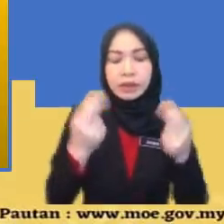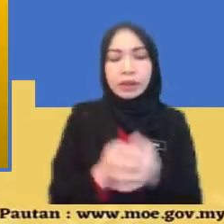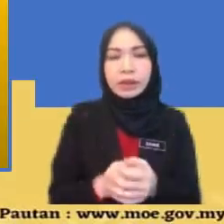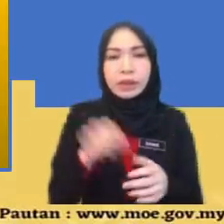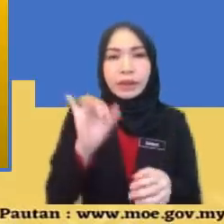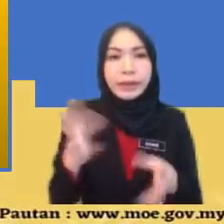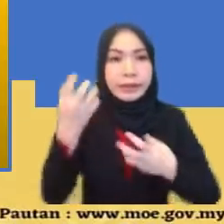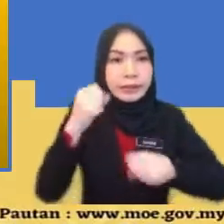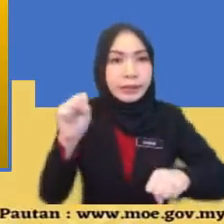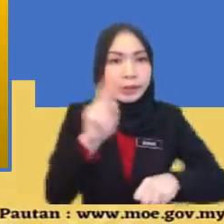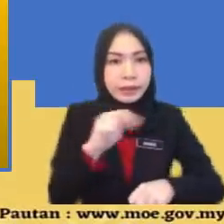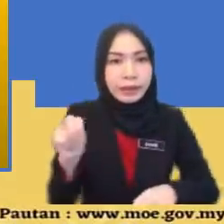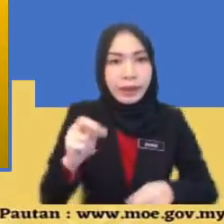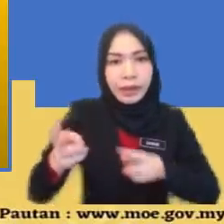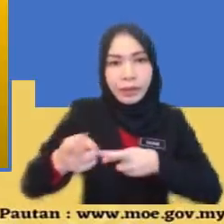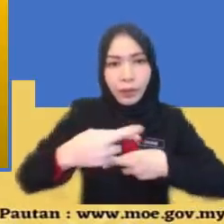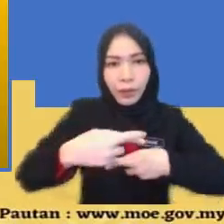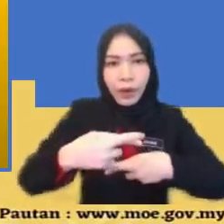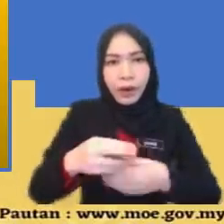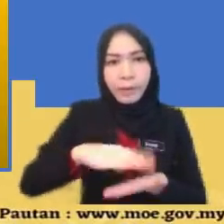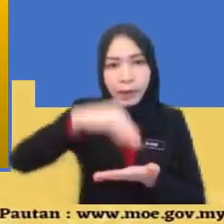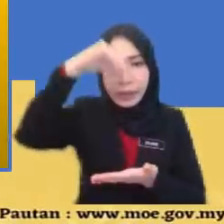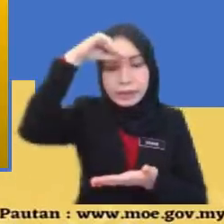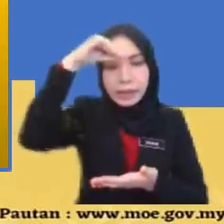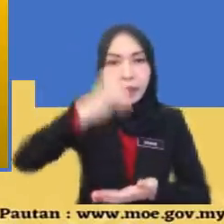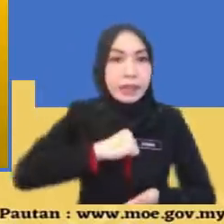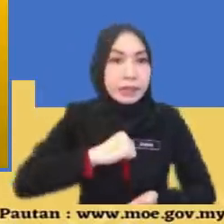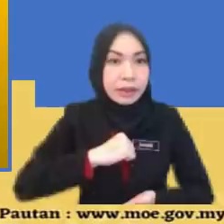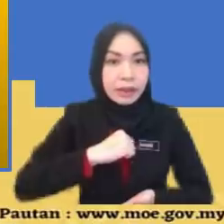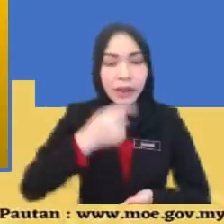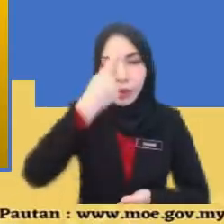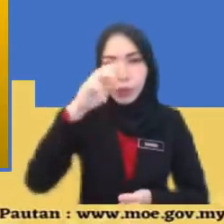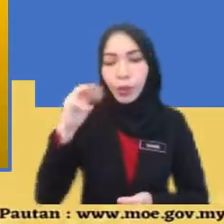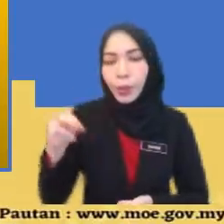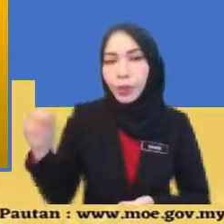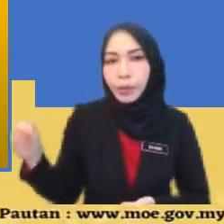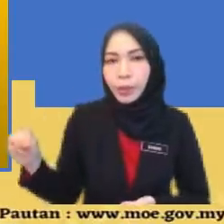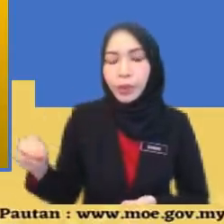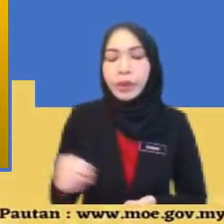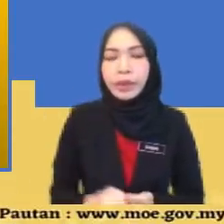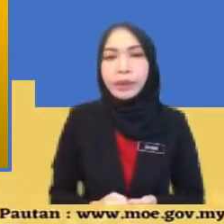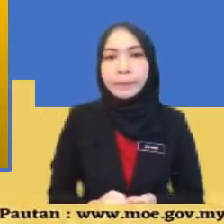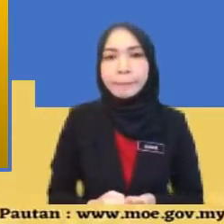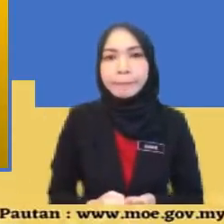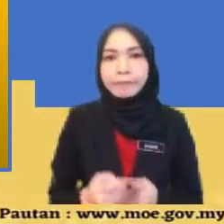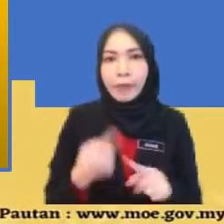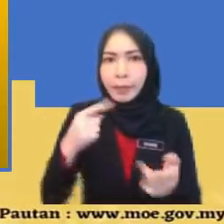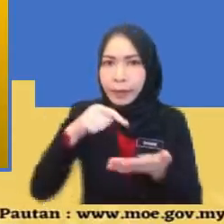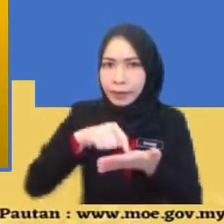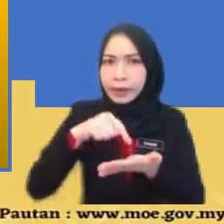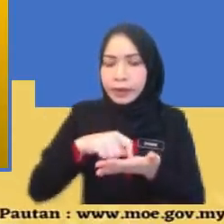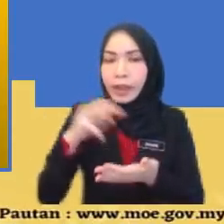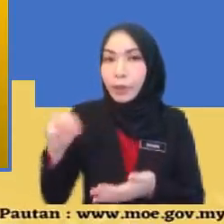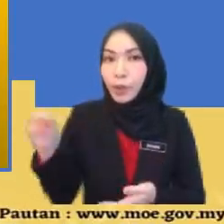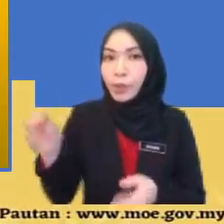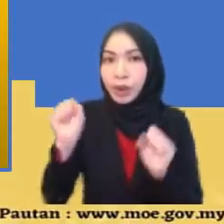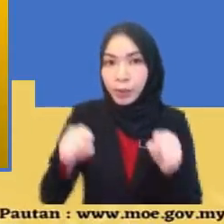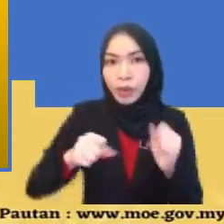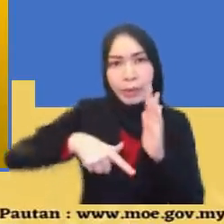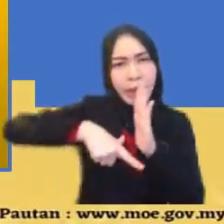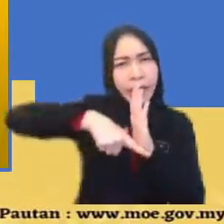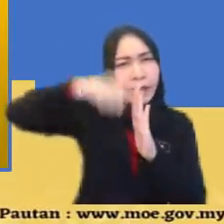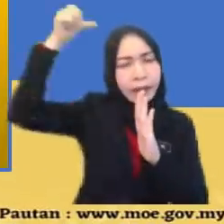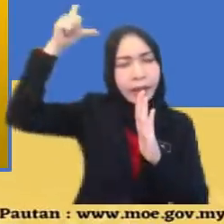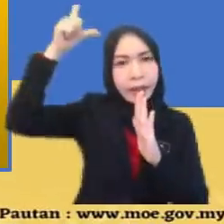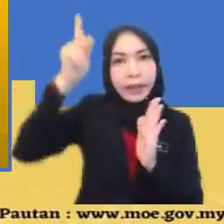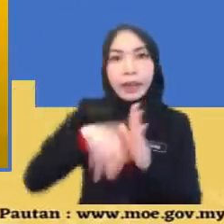menyediakan ruang pembelajaran secara sendiri untuk murid-murid kita melalui self murid akan dapat memaksimumkan potensi